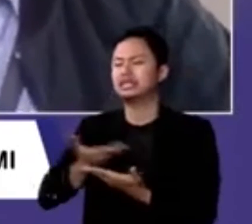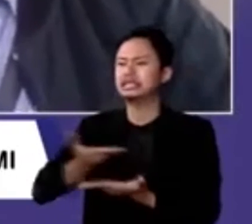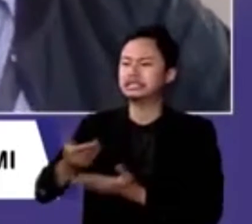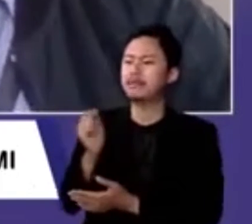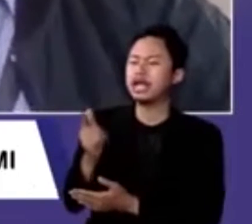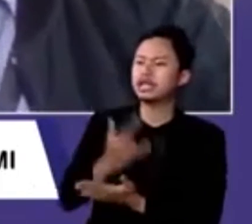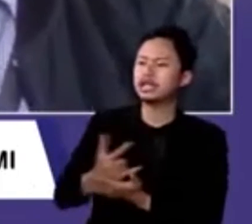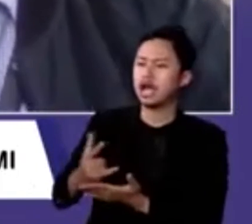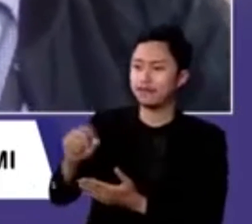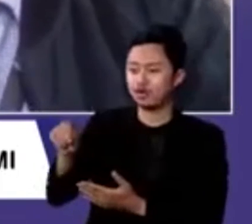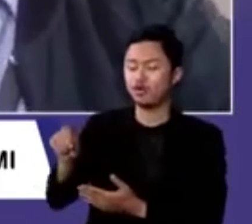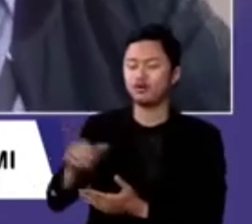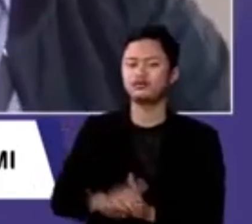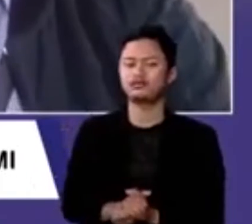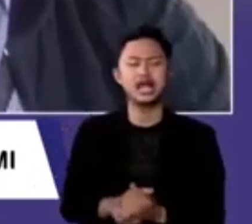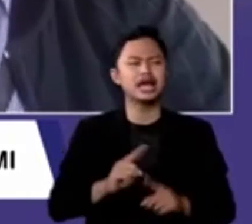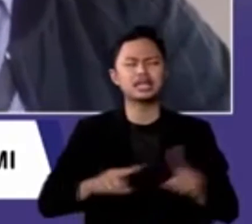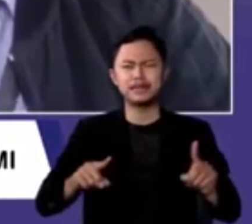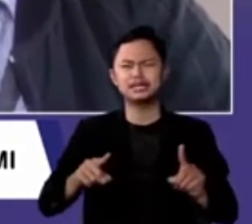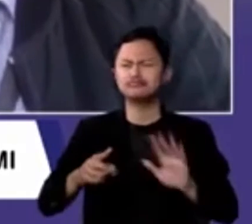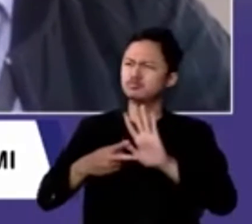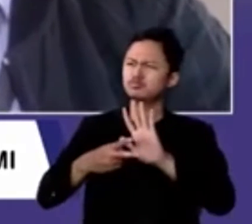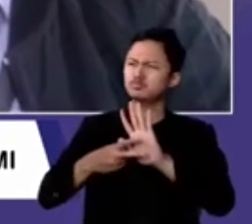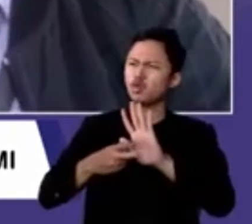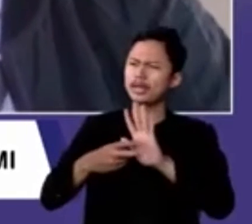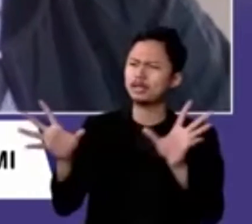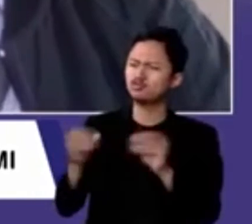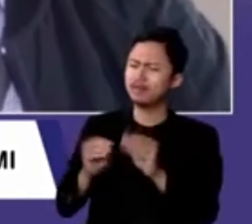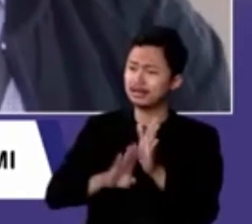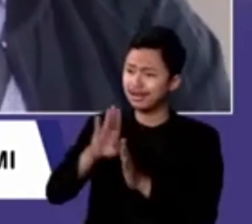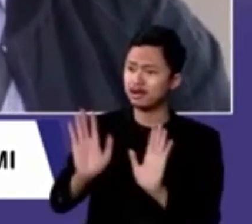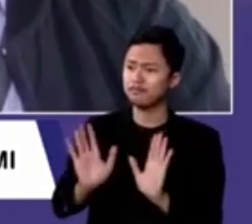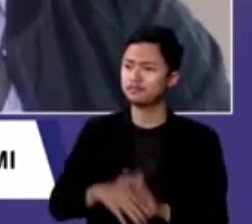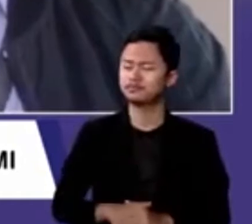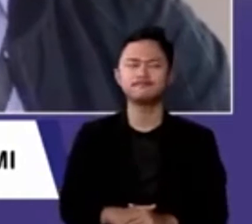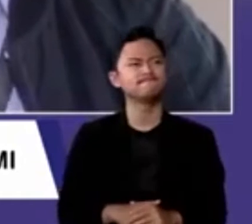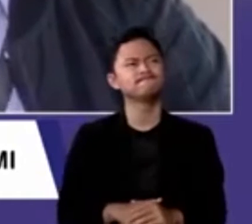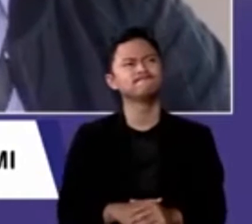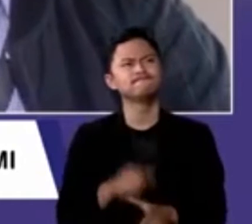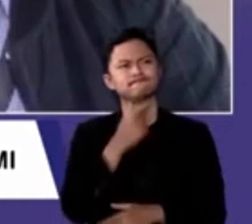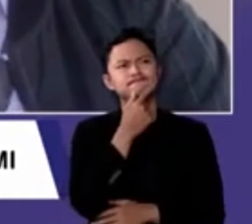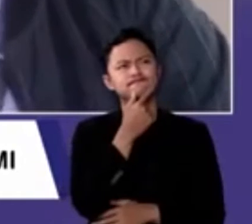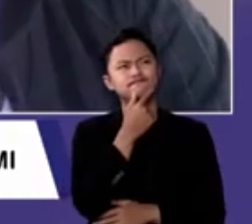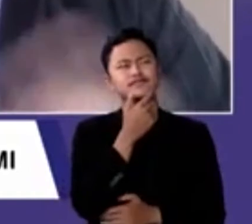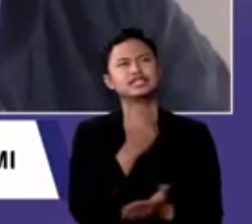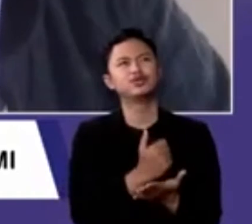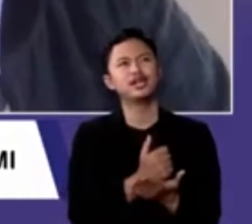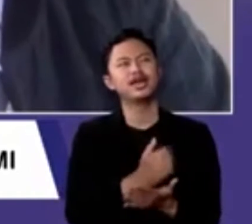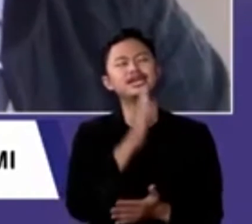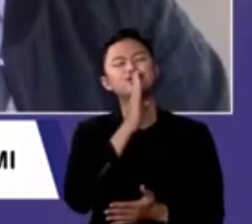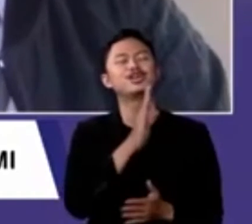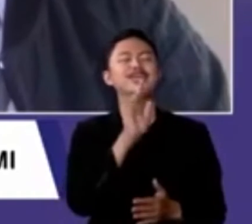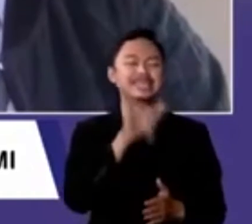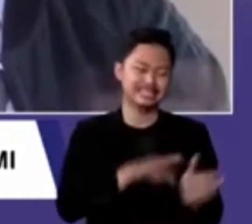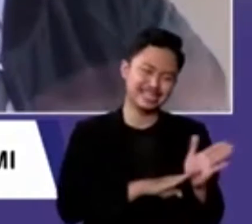yang diberikan perusahaan Mas Vallen ini ya Tapi secara angka ini mengalami kenaikan juga ya Ah roll listrik DC